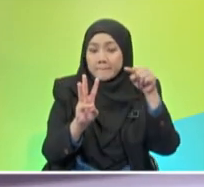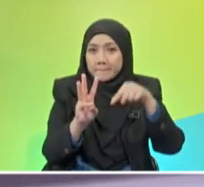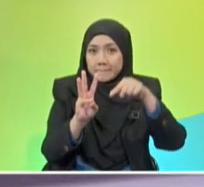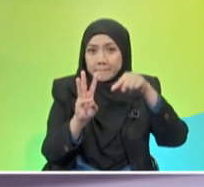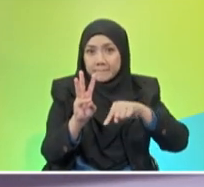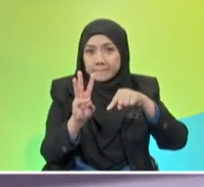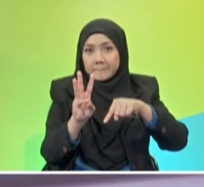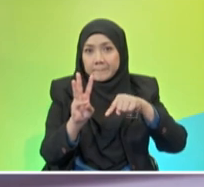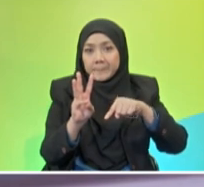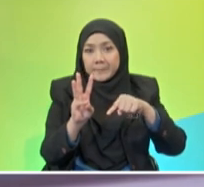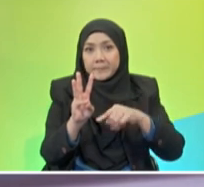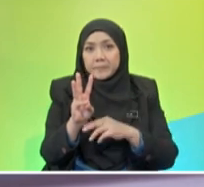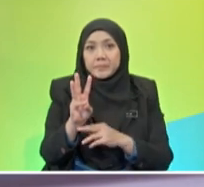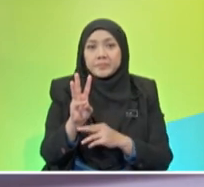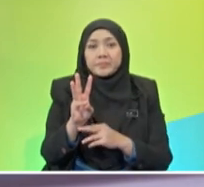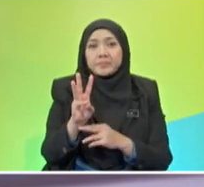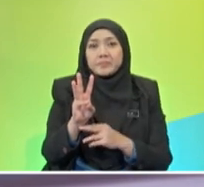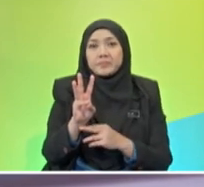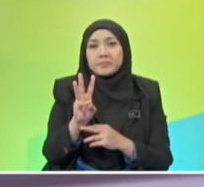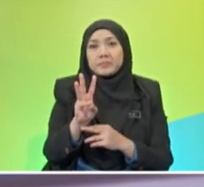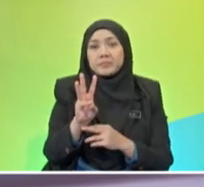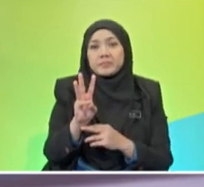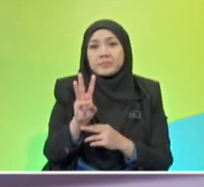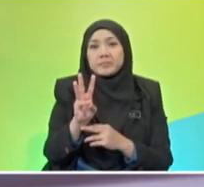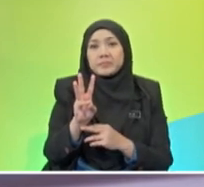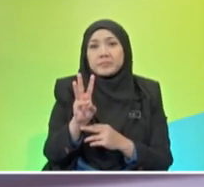6. Seterusnya?